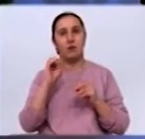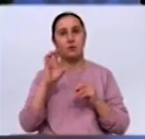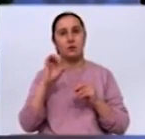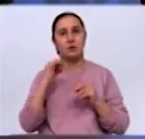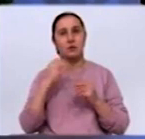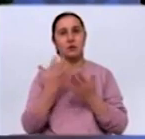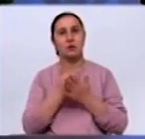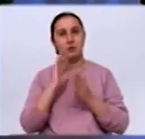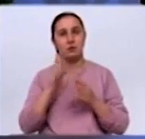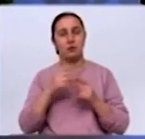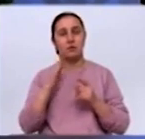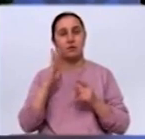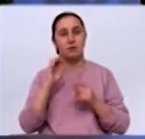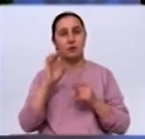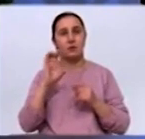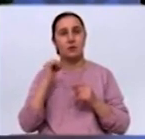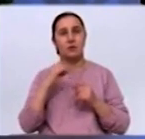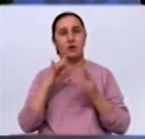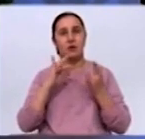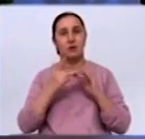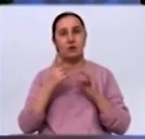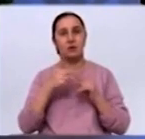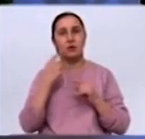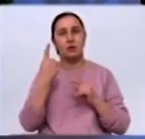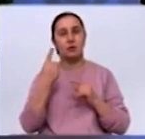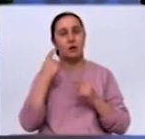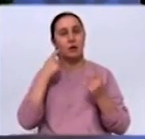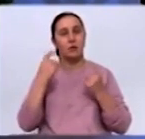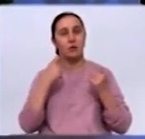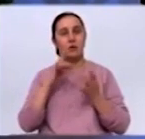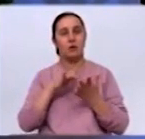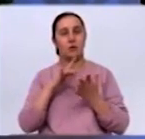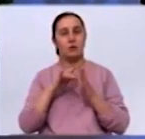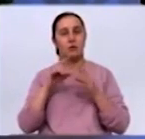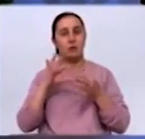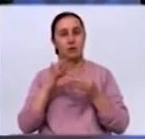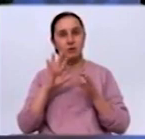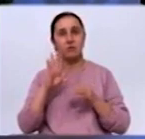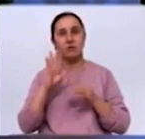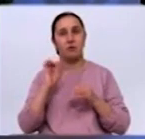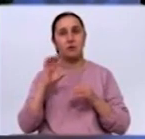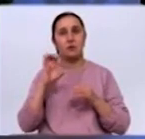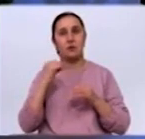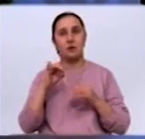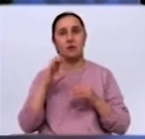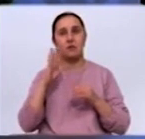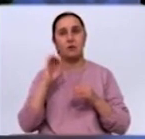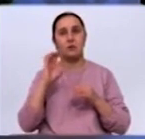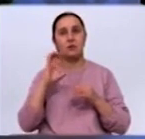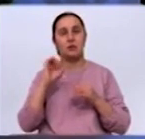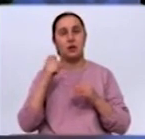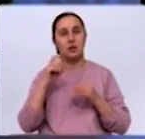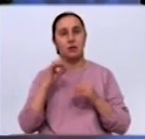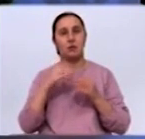etadi. Veb-saytlar internetning yagona axborot oralig'ida birlashadi. Bunda veb-sayt va veb-sahifalar